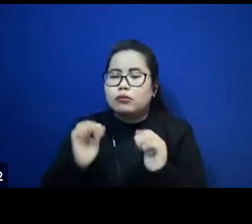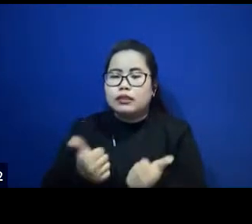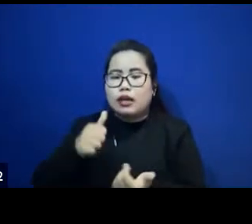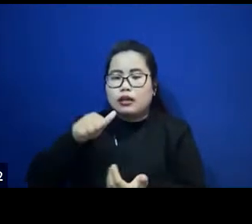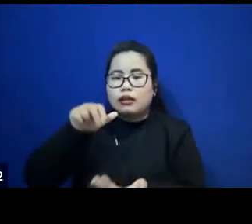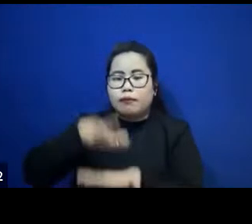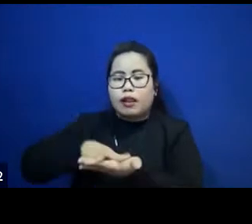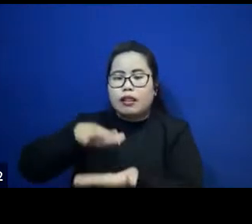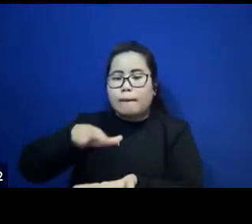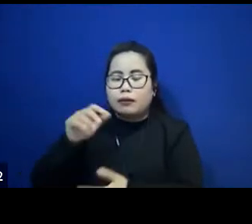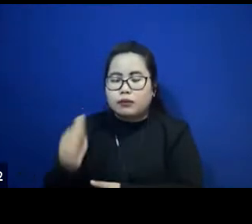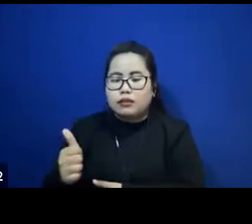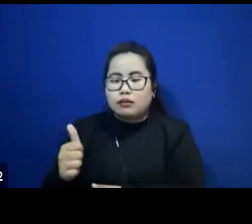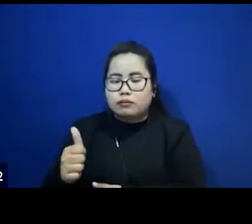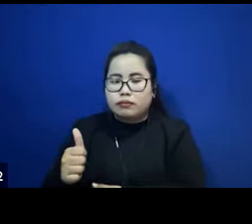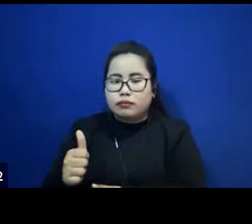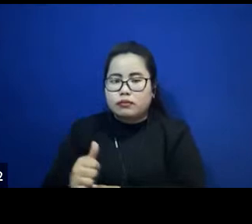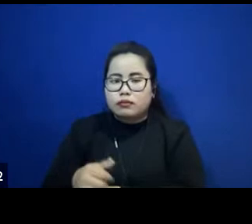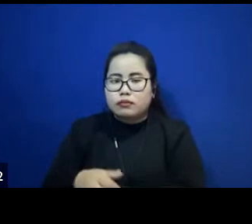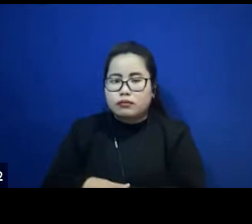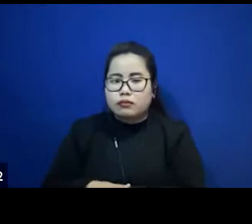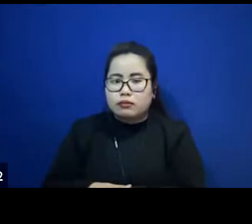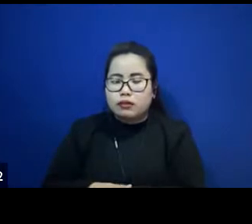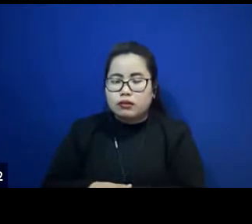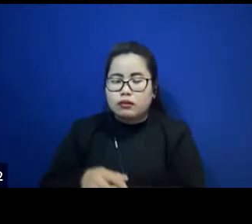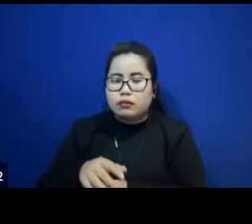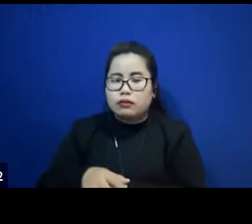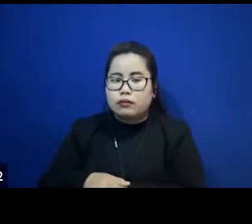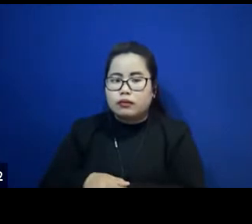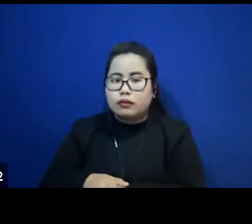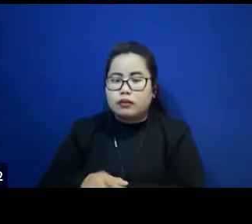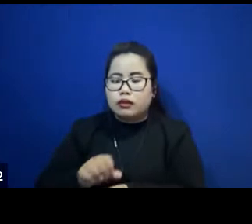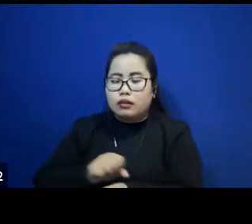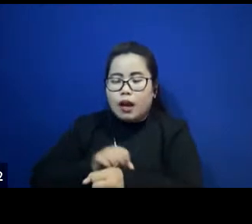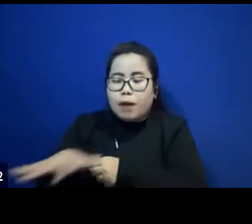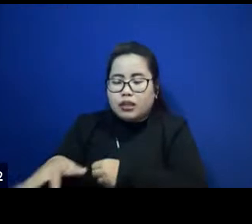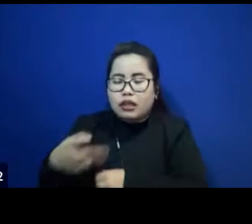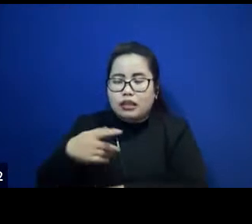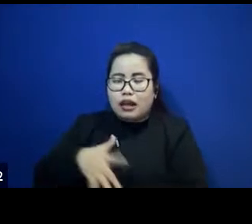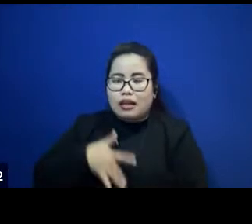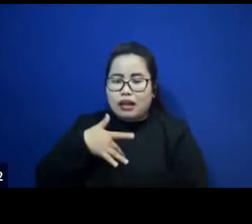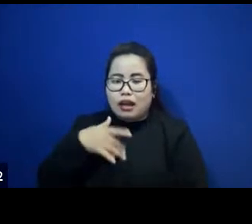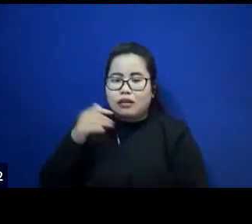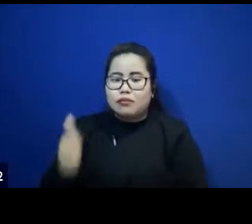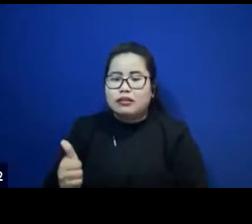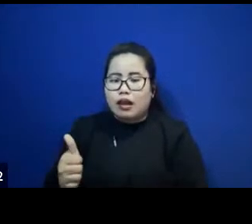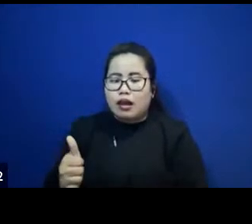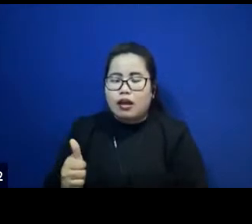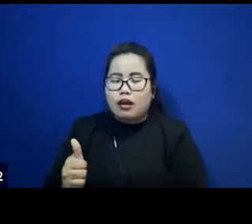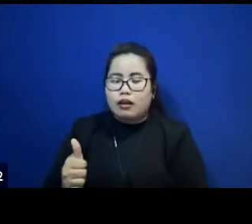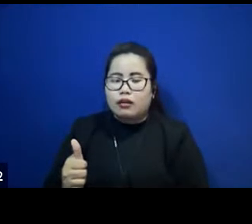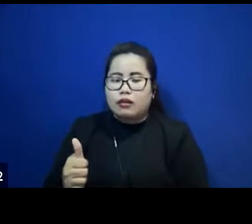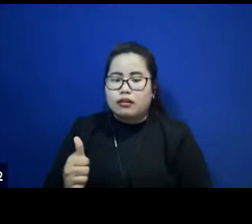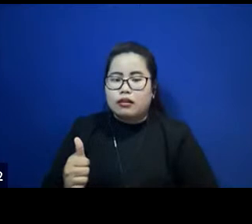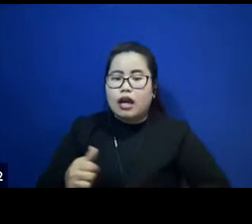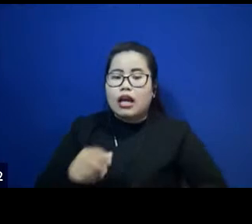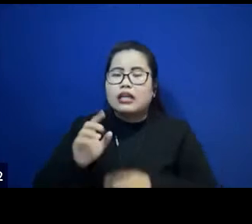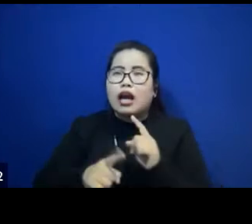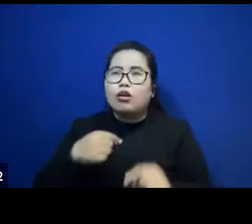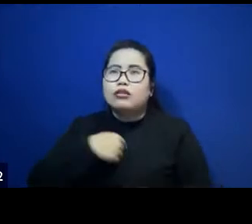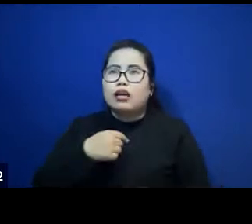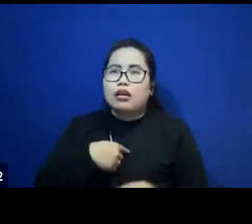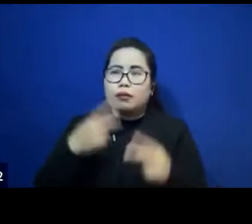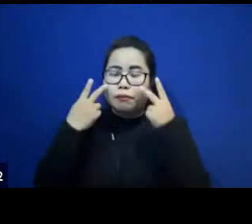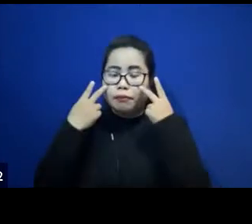dan impact nya itu akan segera kita rasakan nah eh kalau saya